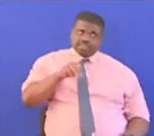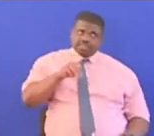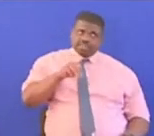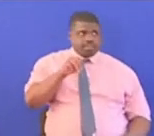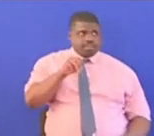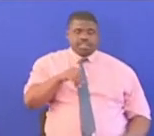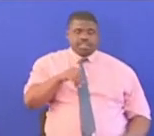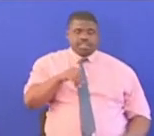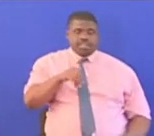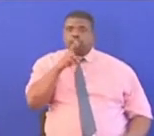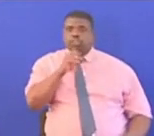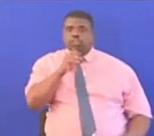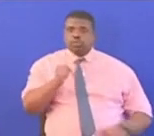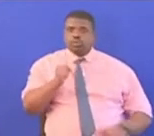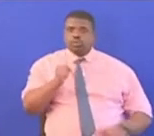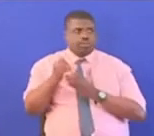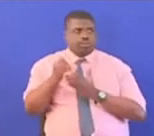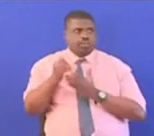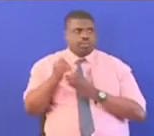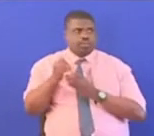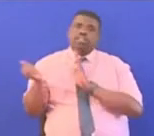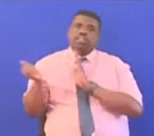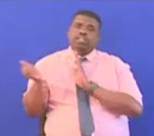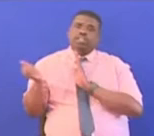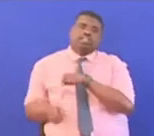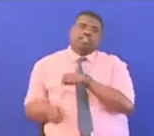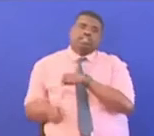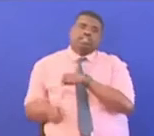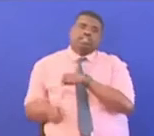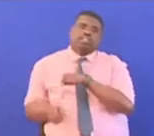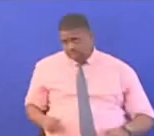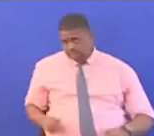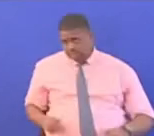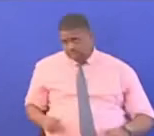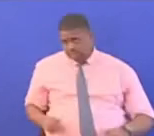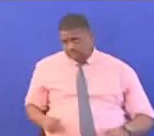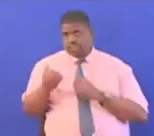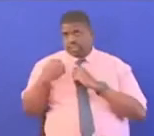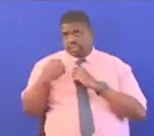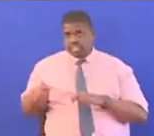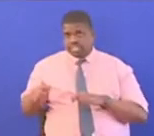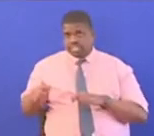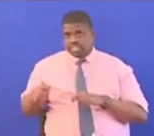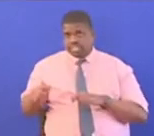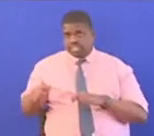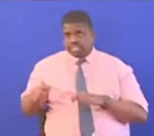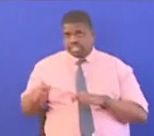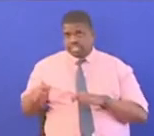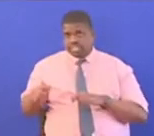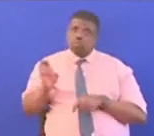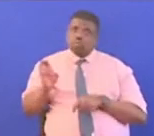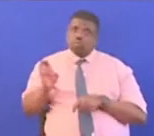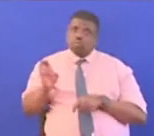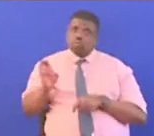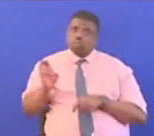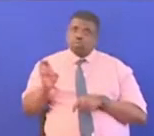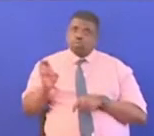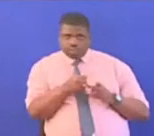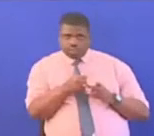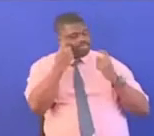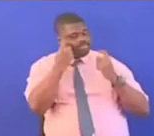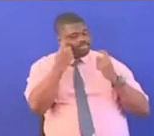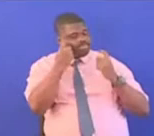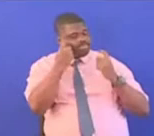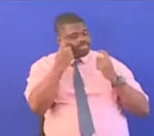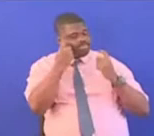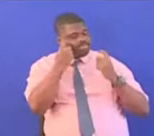ni eneo ambalo awali kulingana na sheria ya Fauna Conservation Ordinance mwaka 51 ilikuwa ni wilaya nzima za Masai zilikuwa